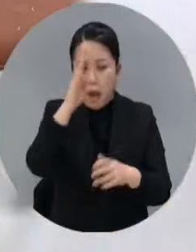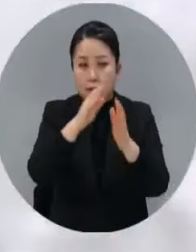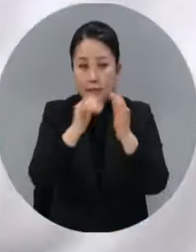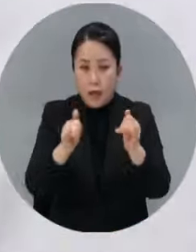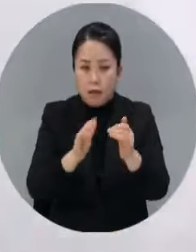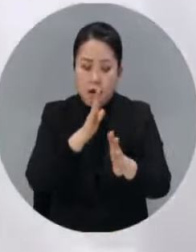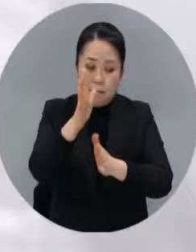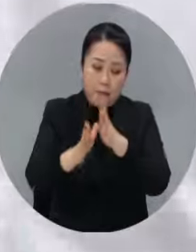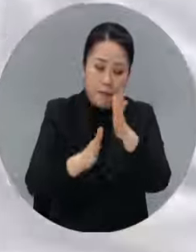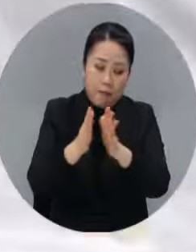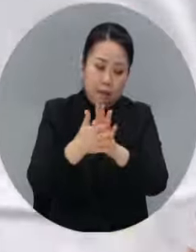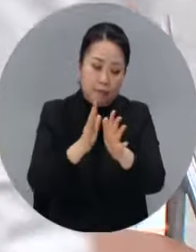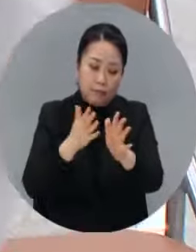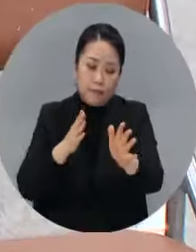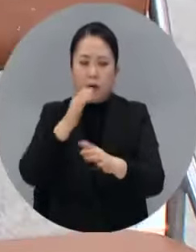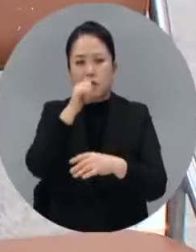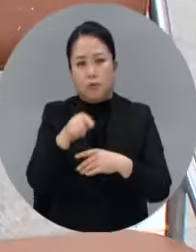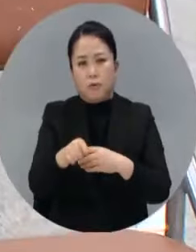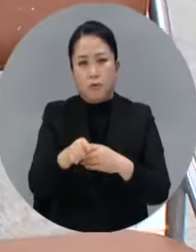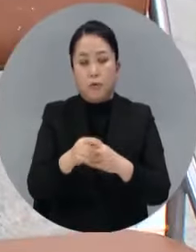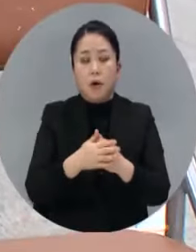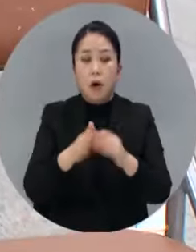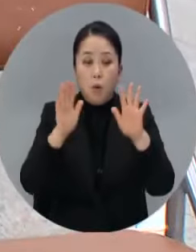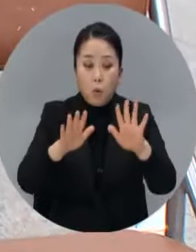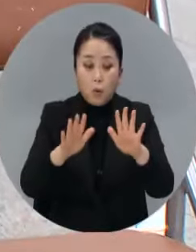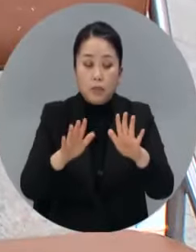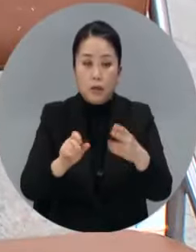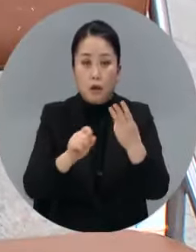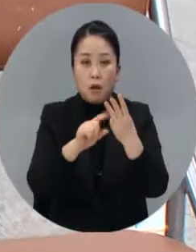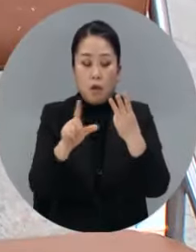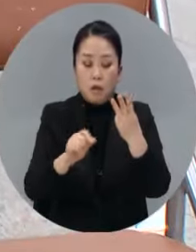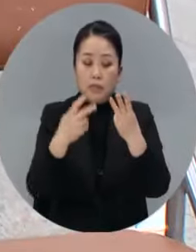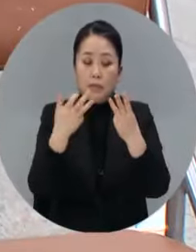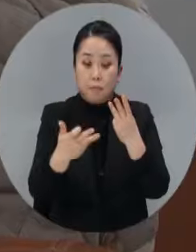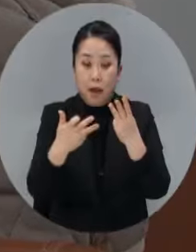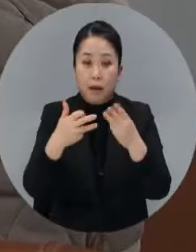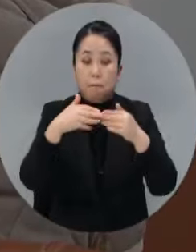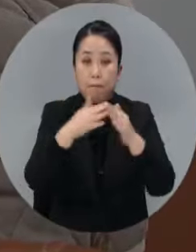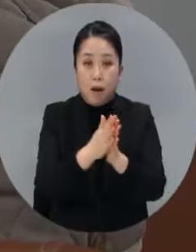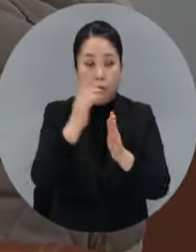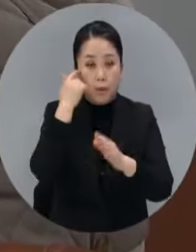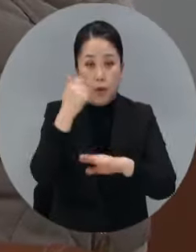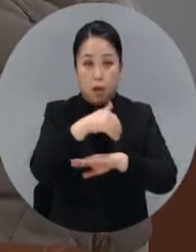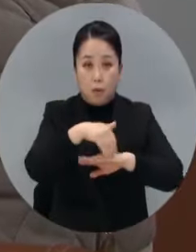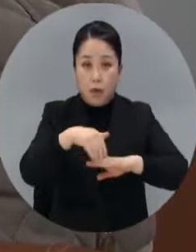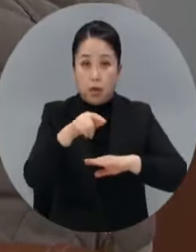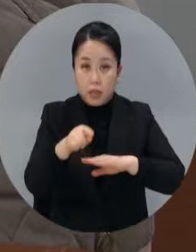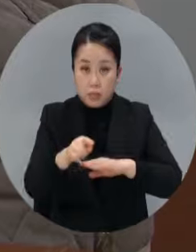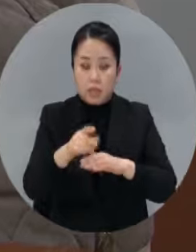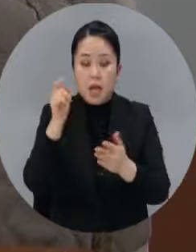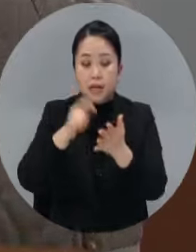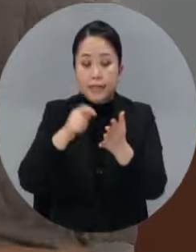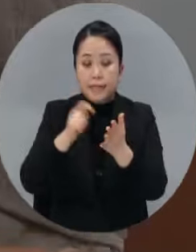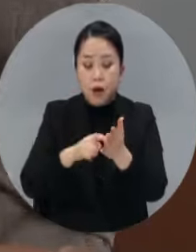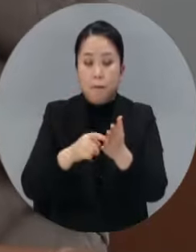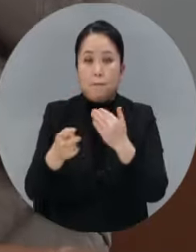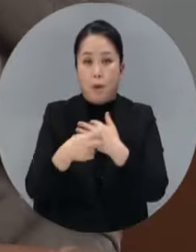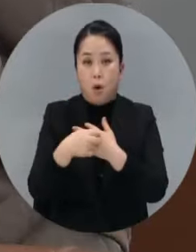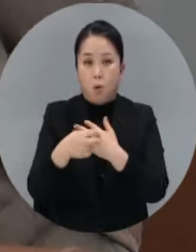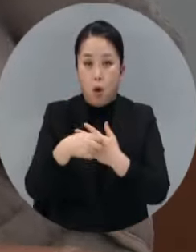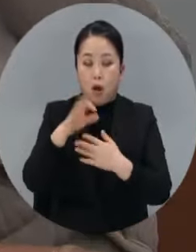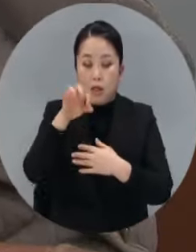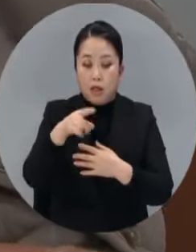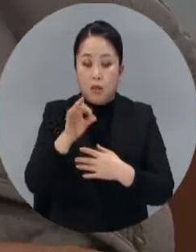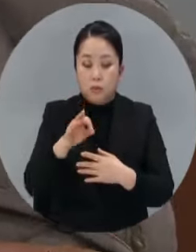발길이 끊이지 않습니다 오늘 18일 폐업이 예정됐던 웅상지역 유일한 응급의료 기관